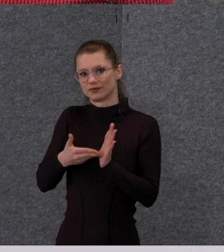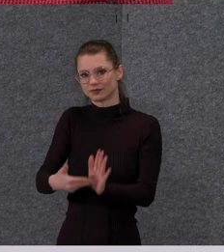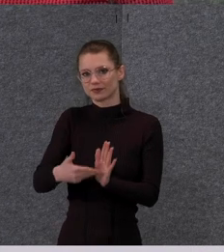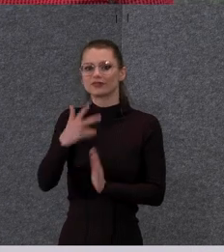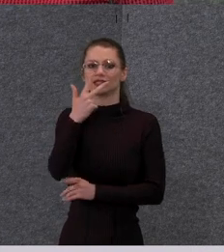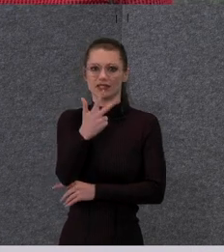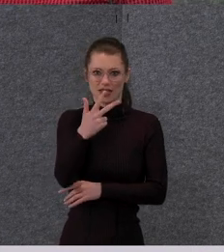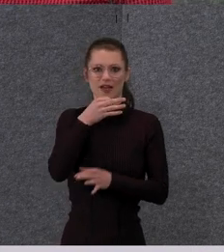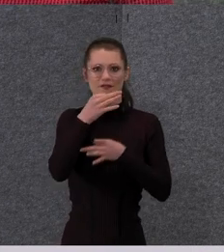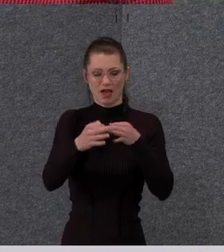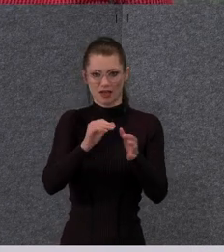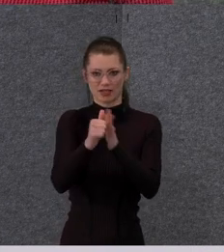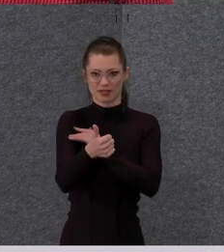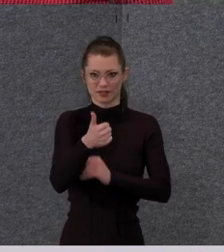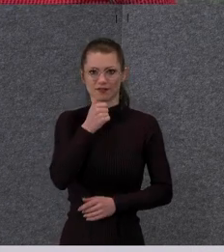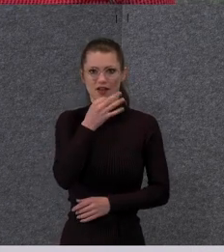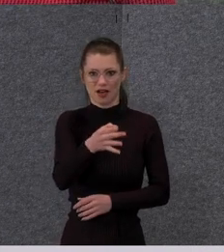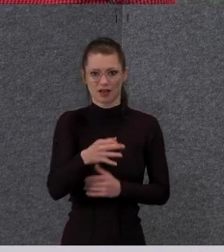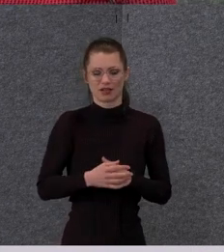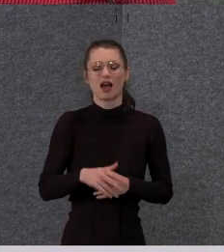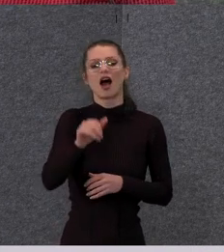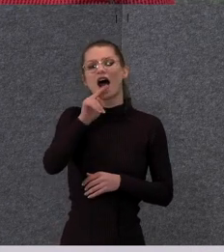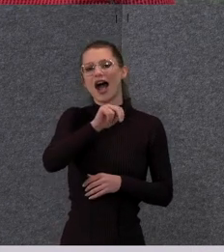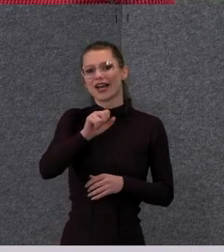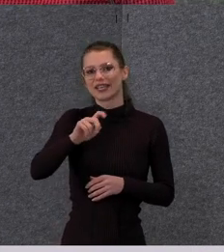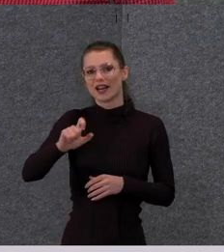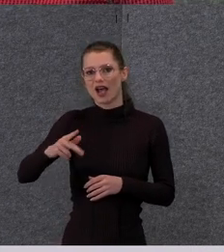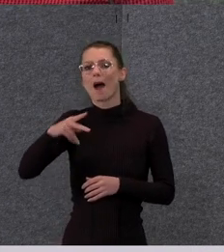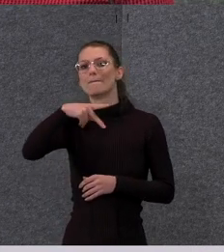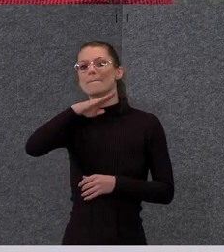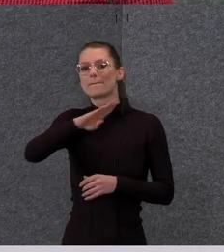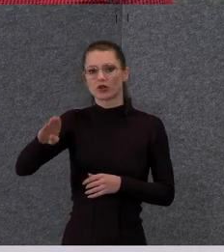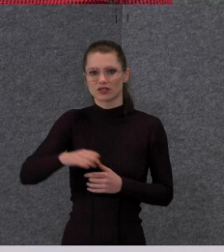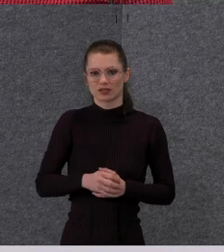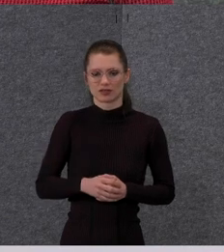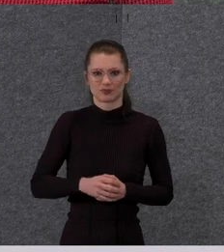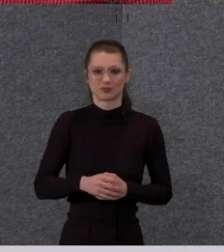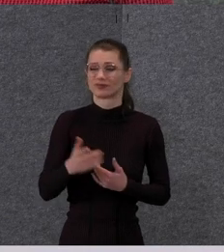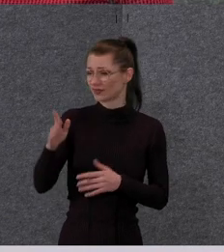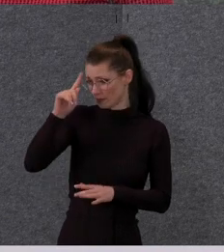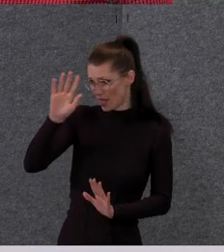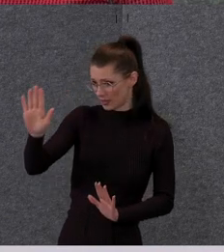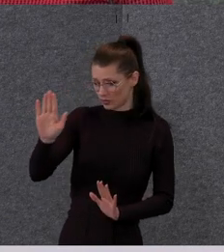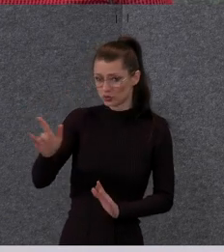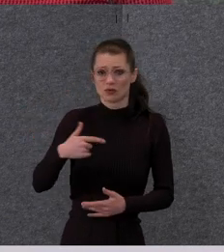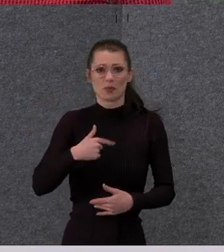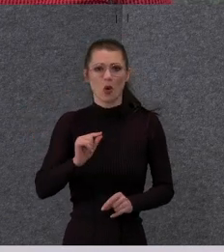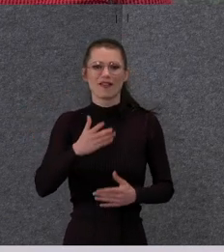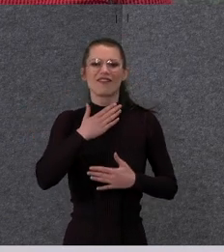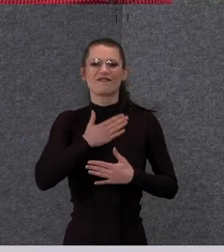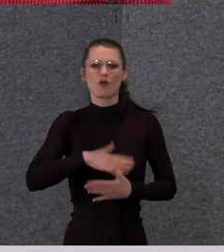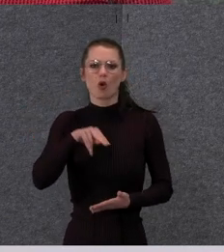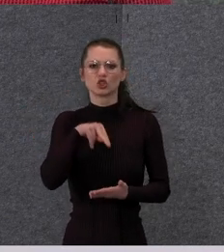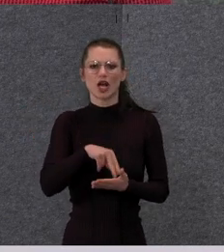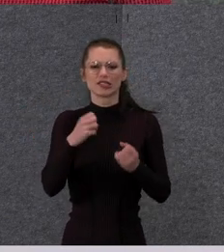3 Fragen vor. Die erste Frage ist von Angelika Botz. Mike, was meinst du damit? Wir wollen unseren Wohlstand sichern.